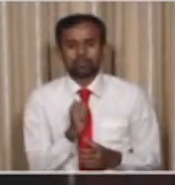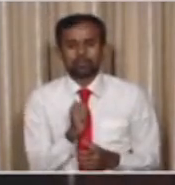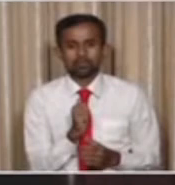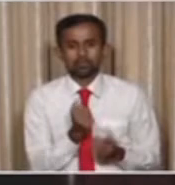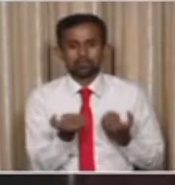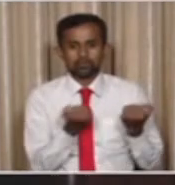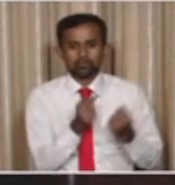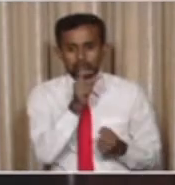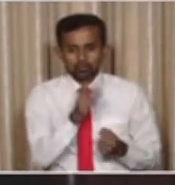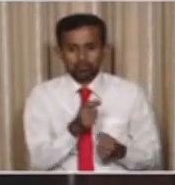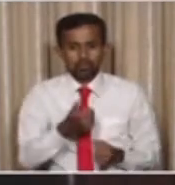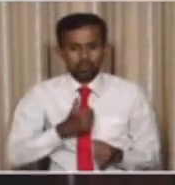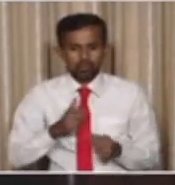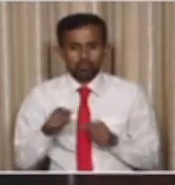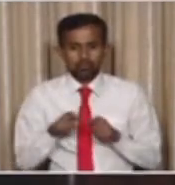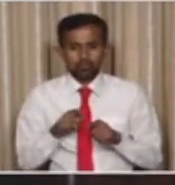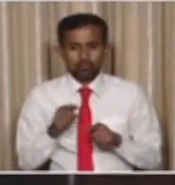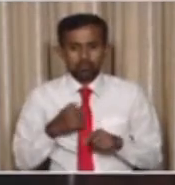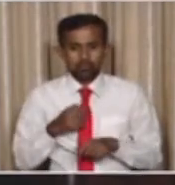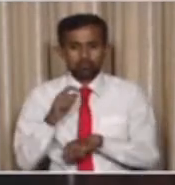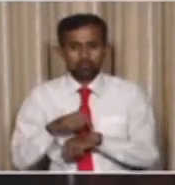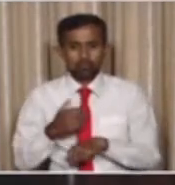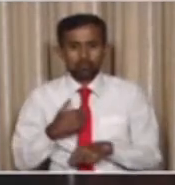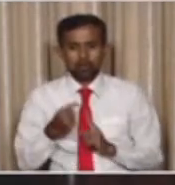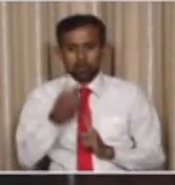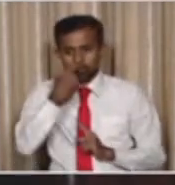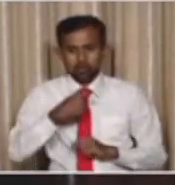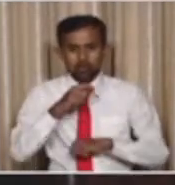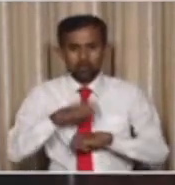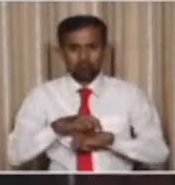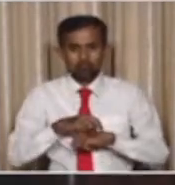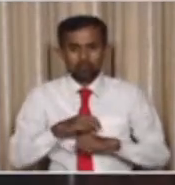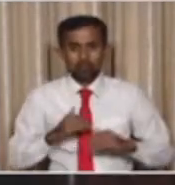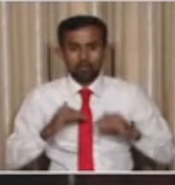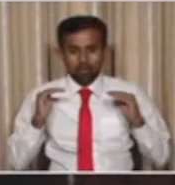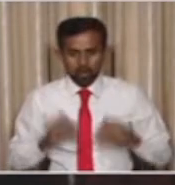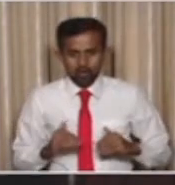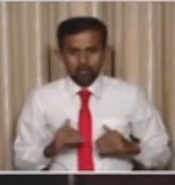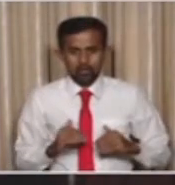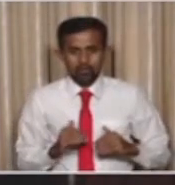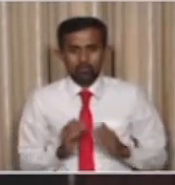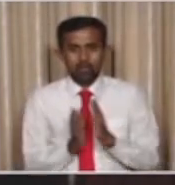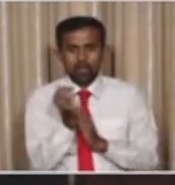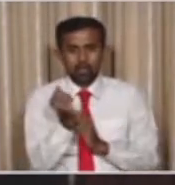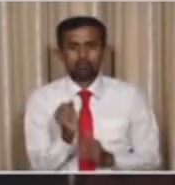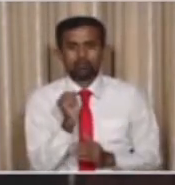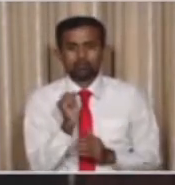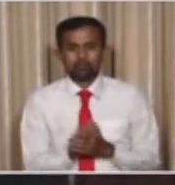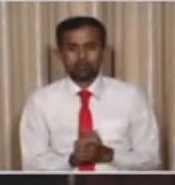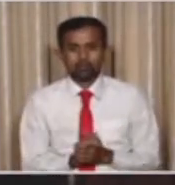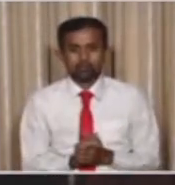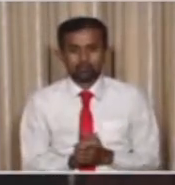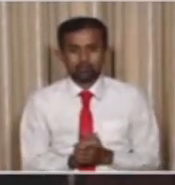එතකොට රියදුරාට ඕන විදිහට අපේ කාලය, මගේ පෞද්ගලික කාලය පරිහරණය කරන්න මොකක්ද තියෙන අයිතිවාසිකම?